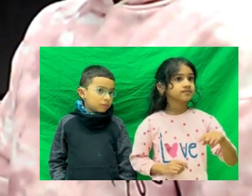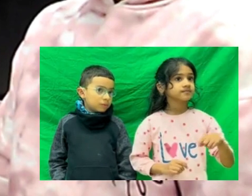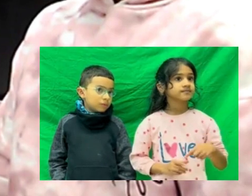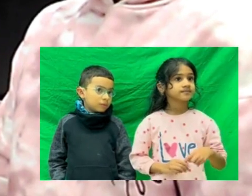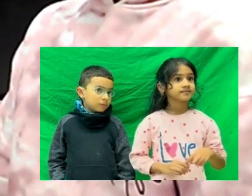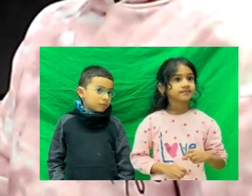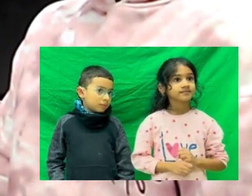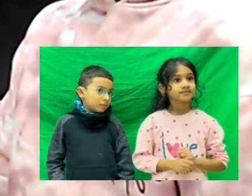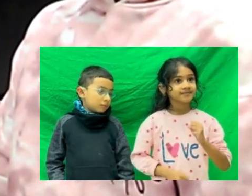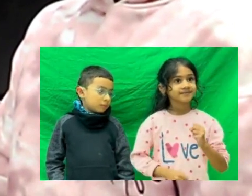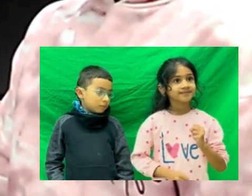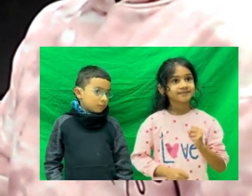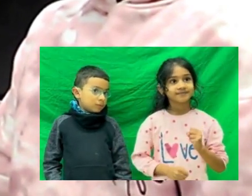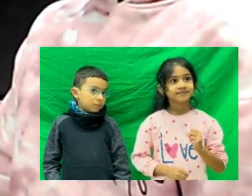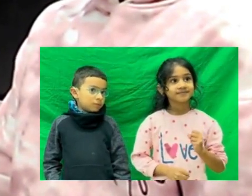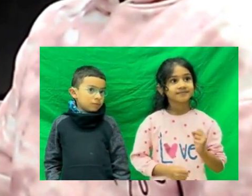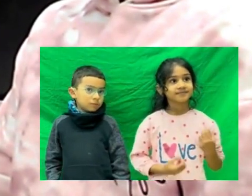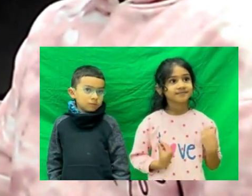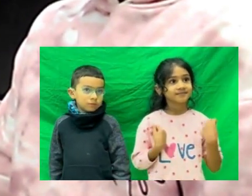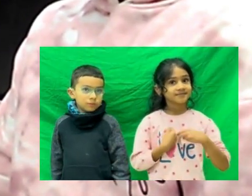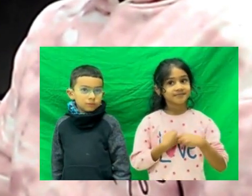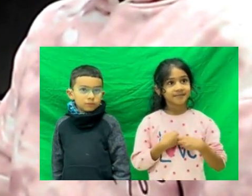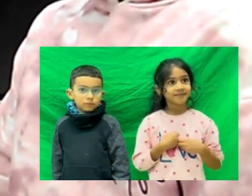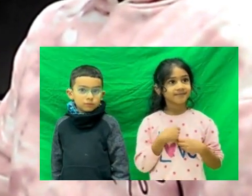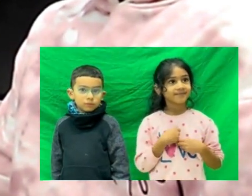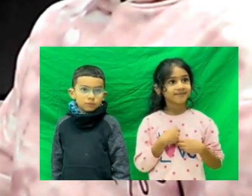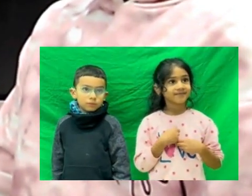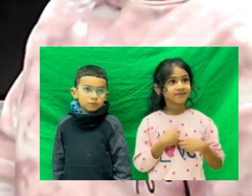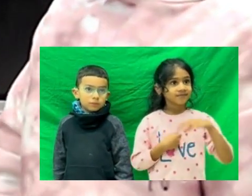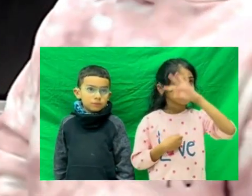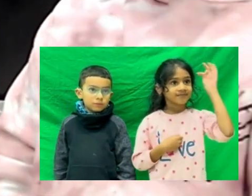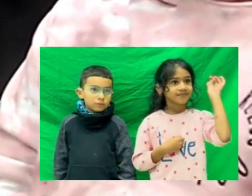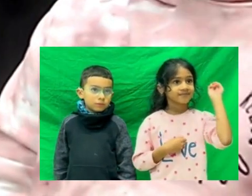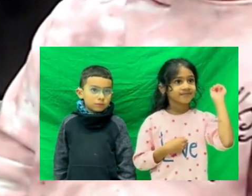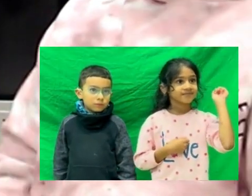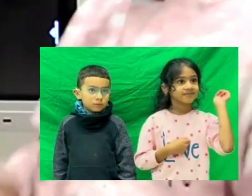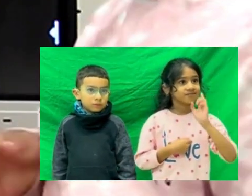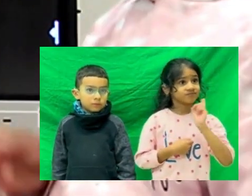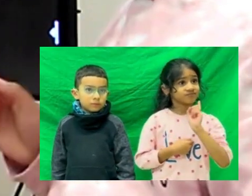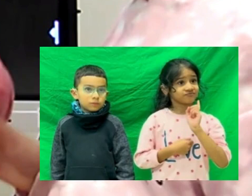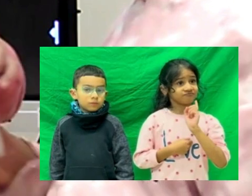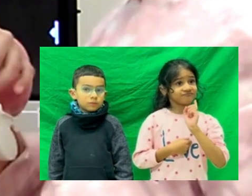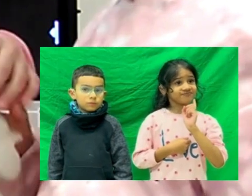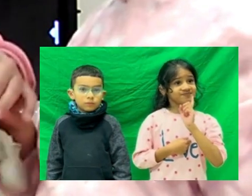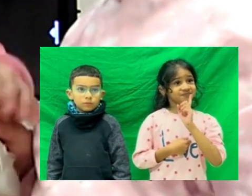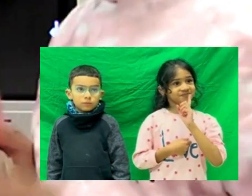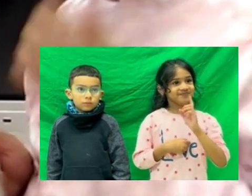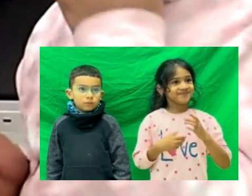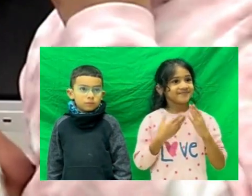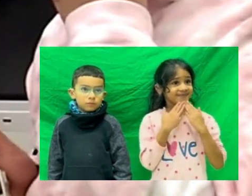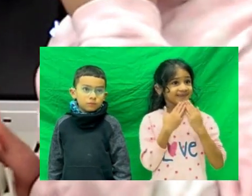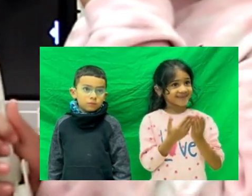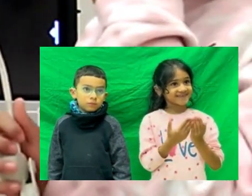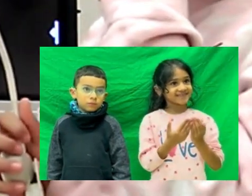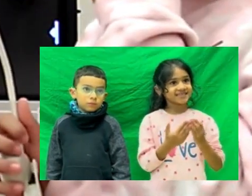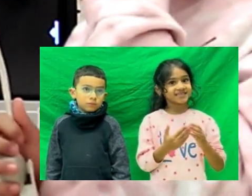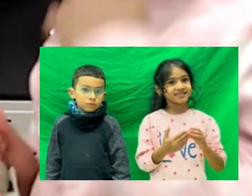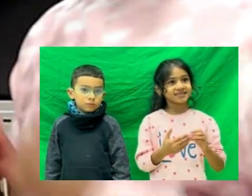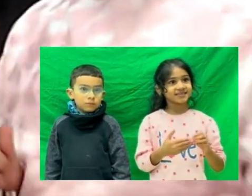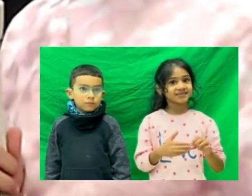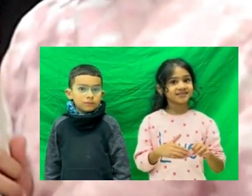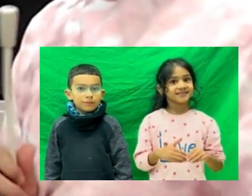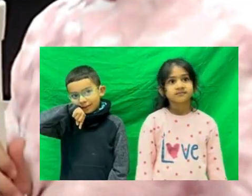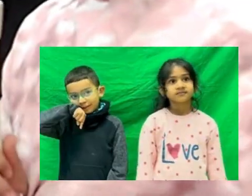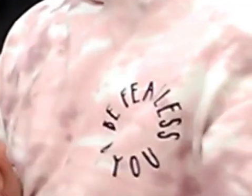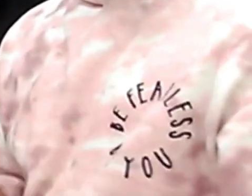Beraz zahaztu egitakoa eta berokiak egitea. Lan bikaina eskerrik